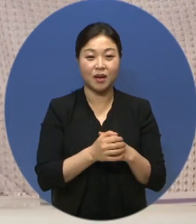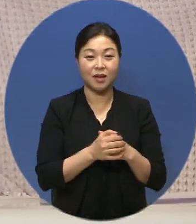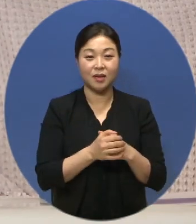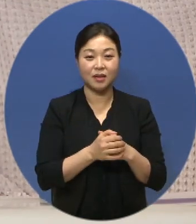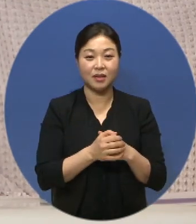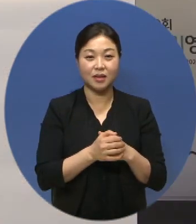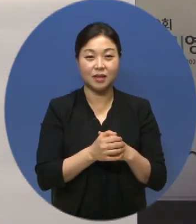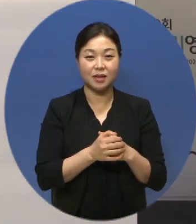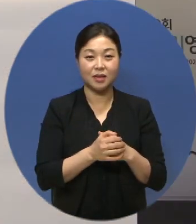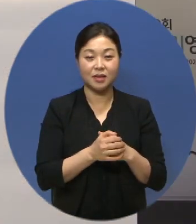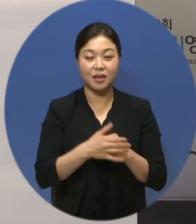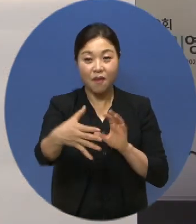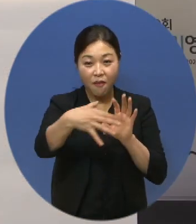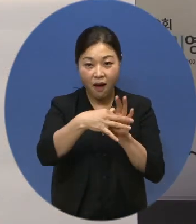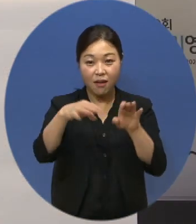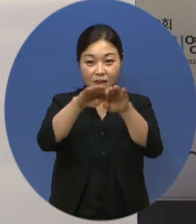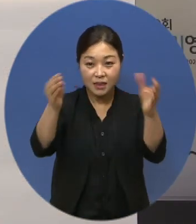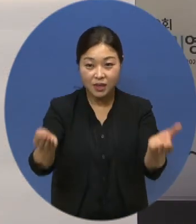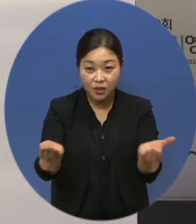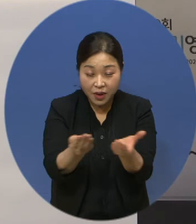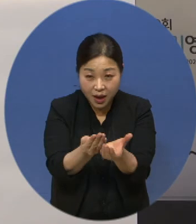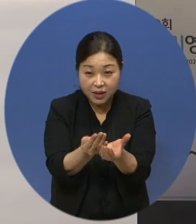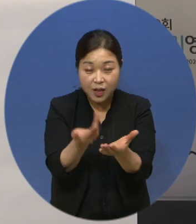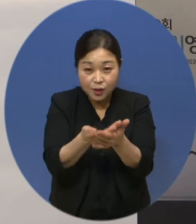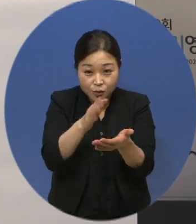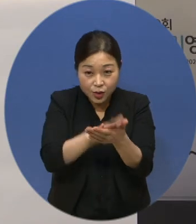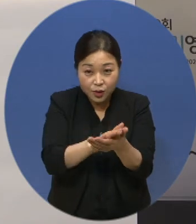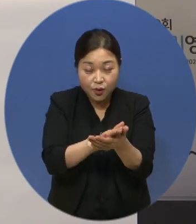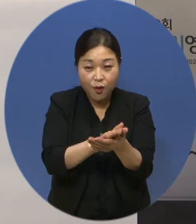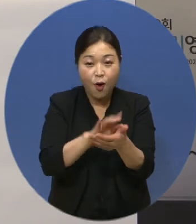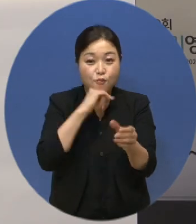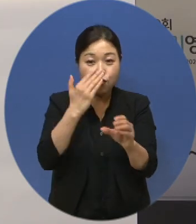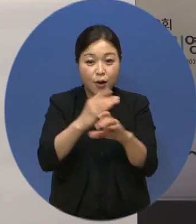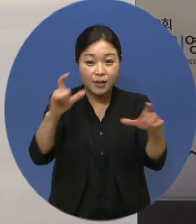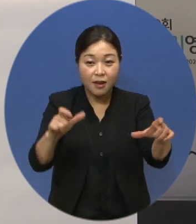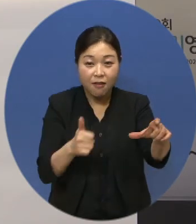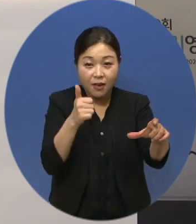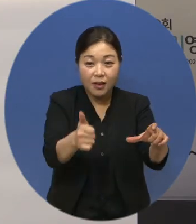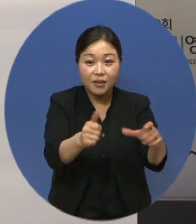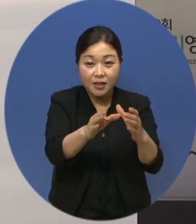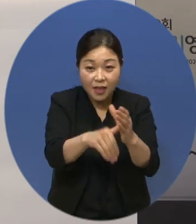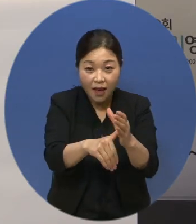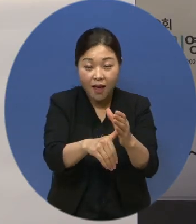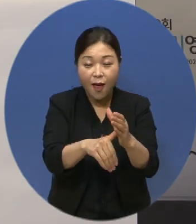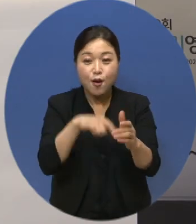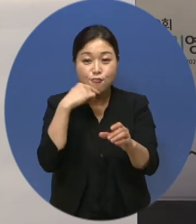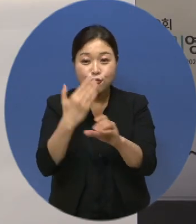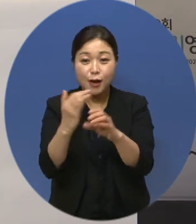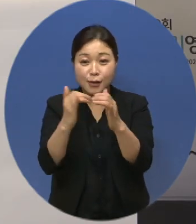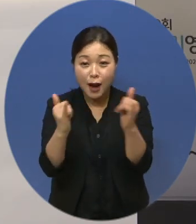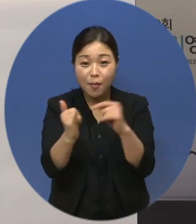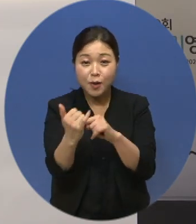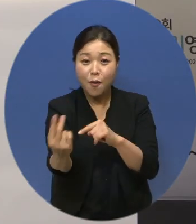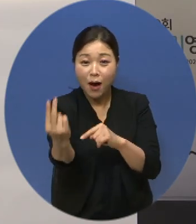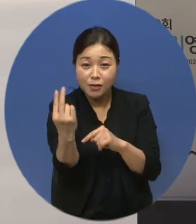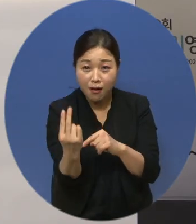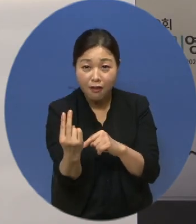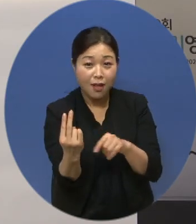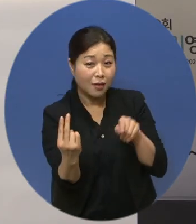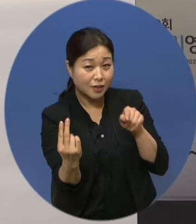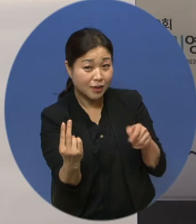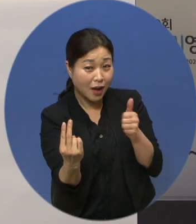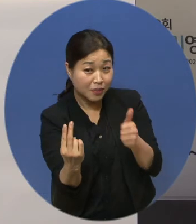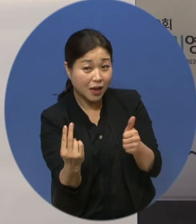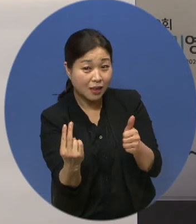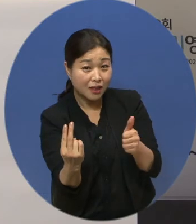프로펠러란다. 실외기를 고치러 넘어갔을 때 북한군들이 와서 굳이 이제 그 분한테 약간 뭐라고 해야